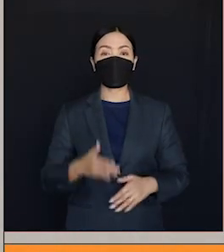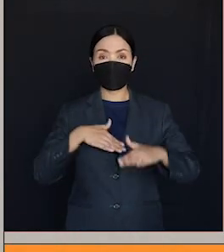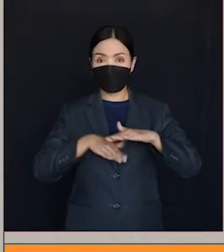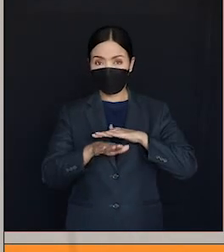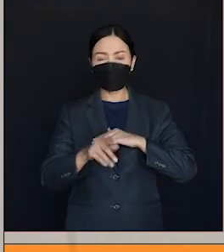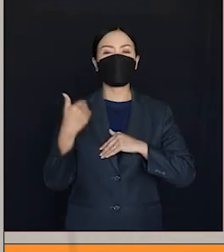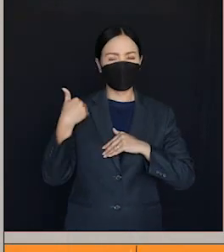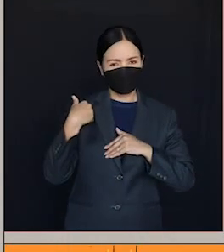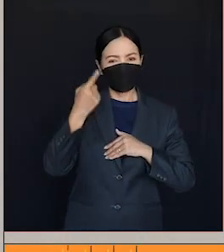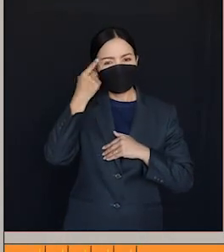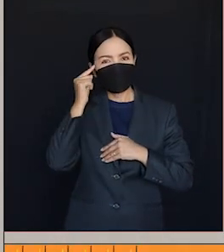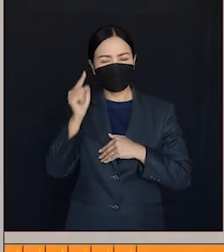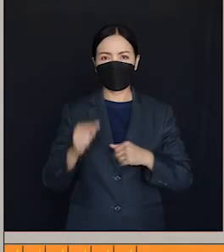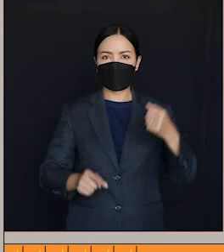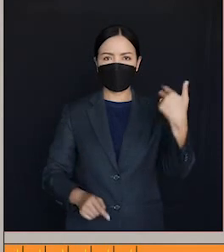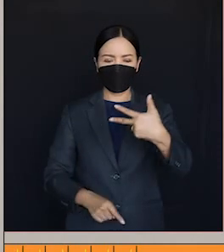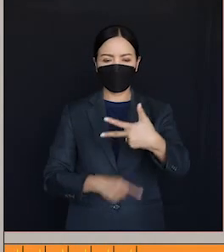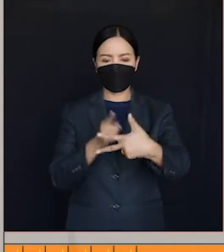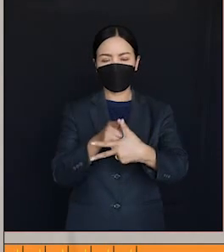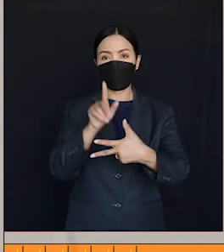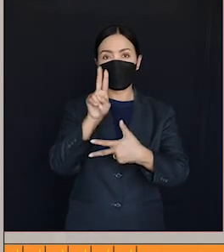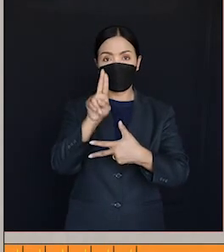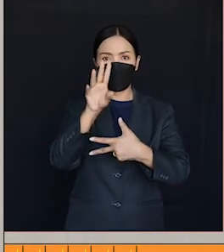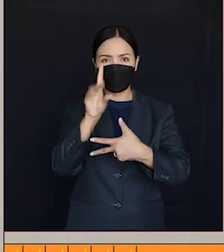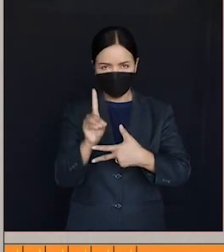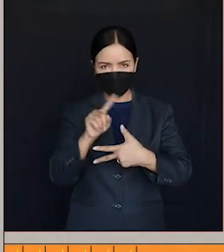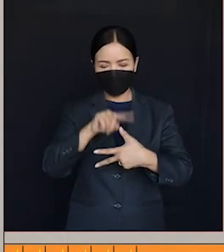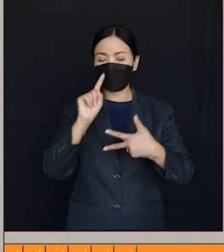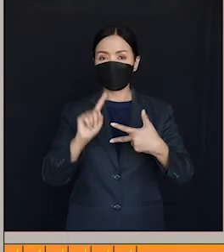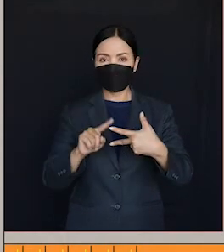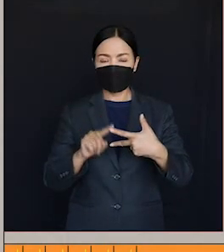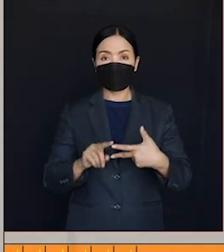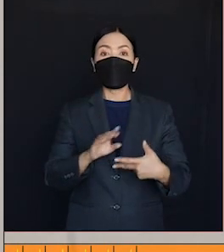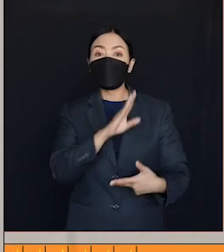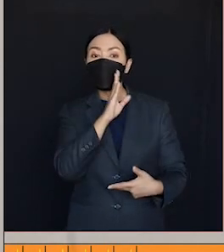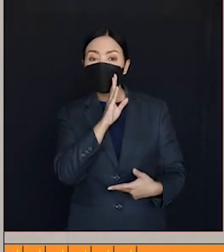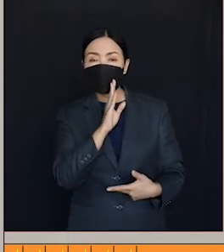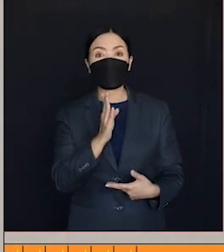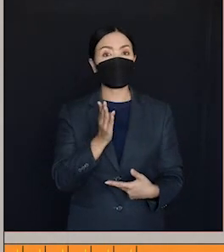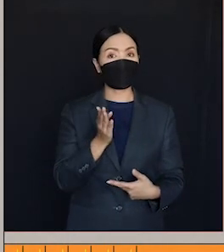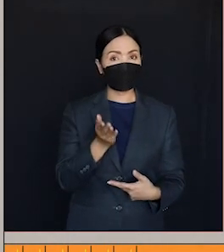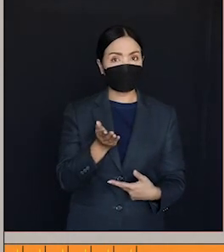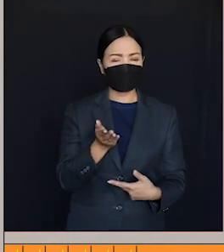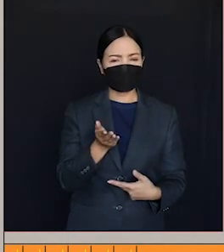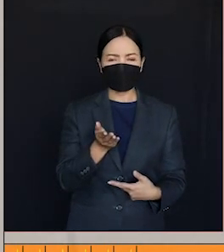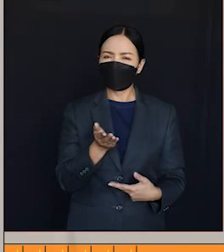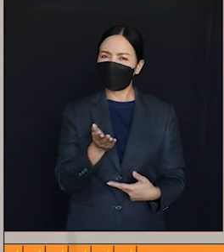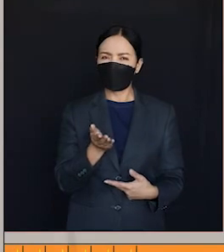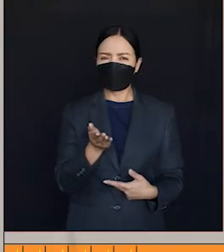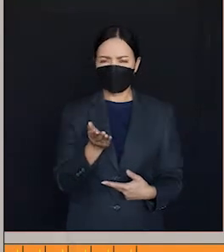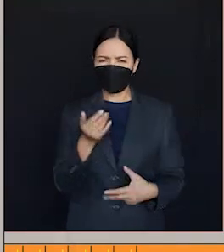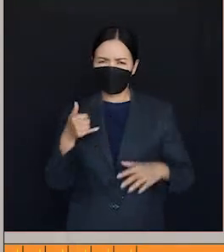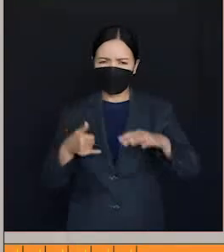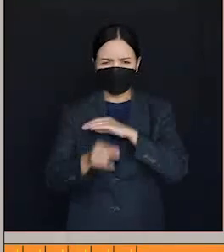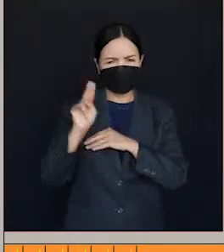เรื่องนะคะ1เรื่อง universal design กรณีที่2ถ้ายังไม่สามารถเข้าไปใ